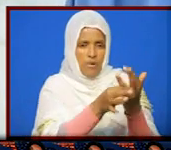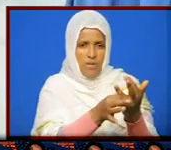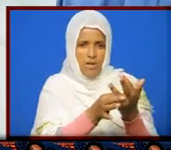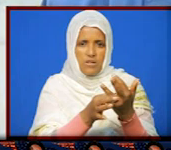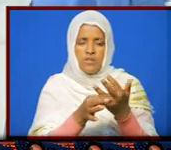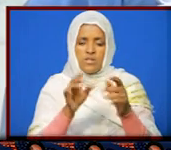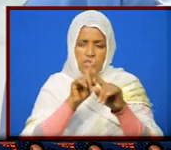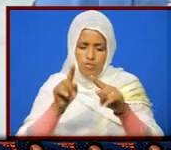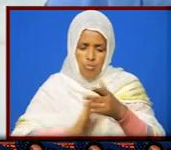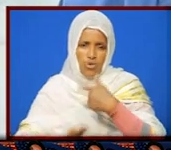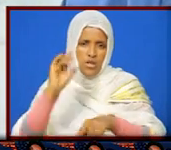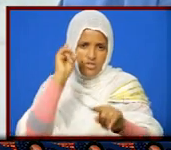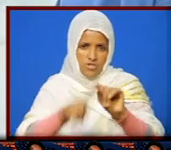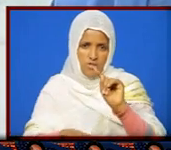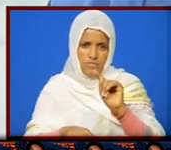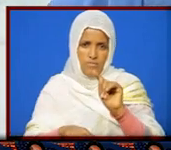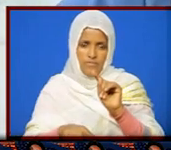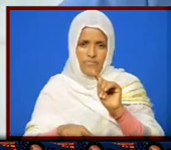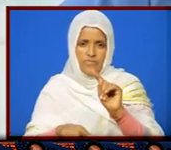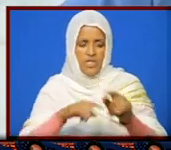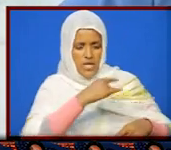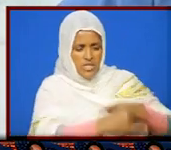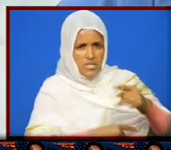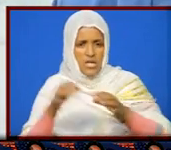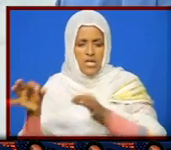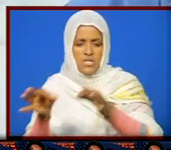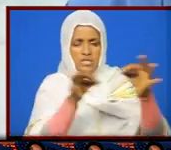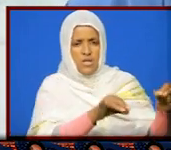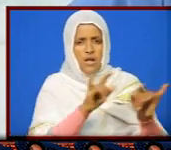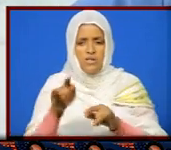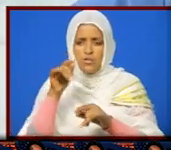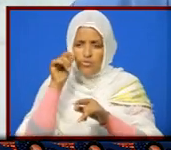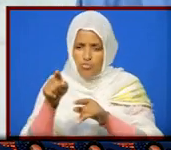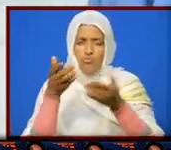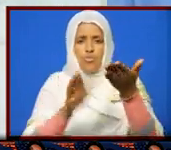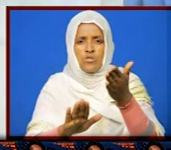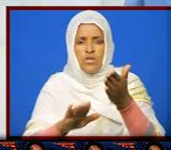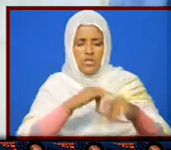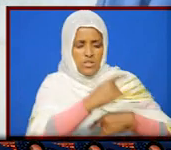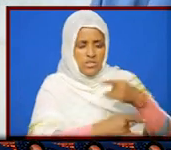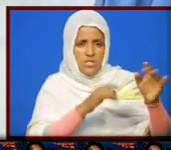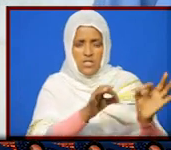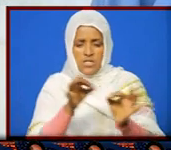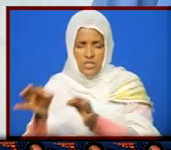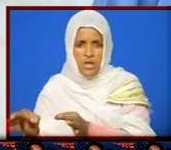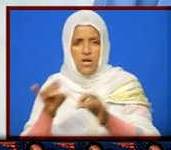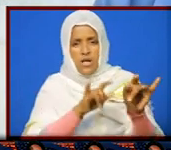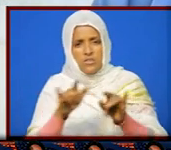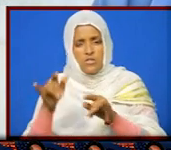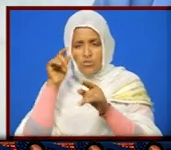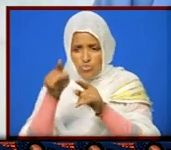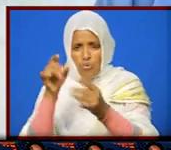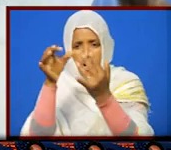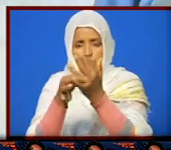አንድ ሰው አንድ ሴት ያገባል፣ ነገር ግን መውለድ አልቻለም። ዘር ይተካ ዘንድ እሱ ሞተ። እሱ ሲሞት ዘር ይተካ